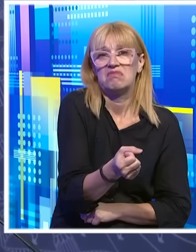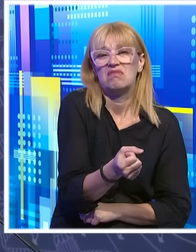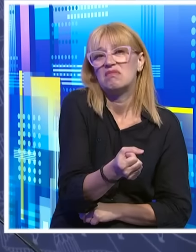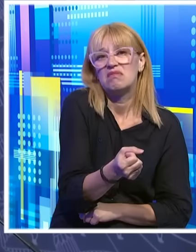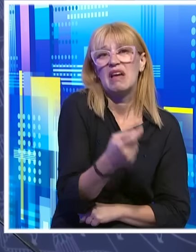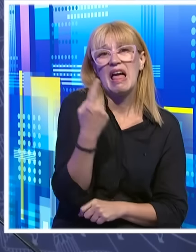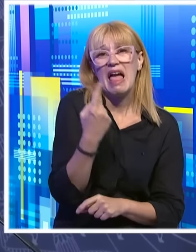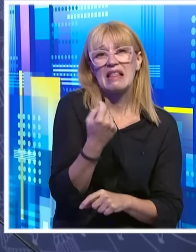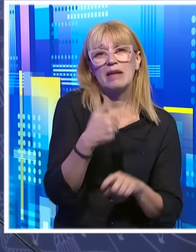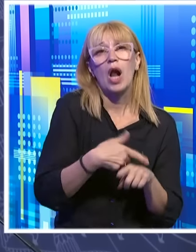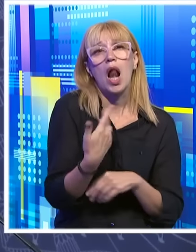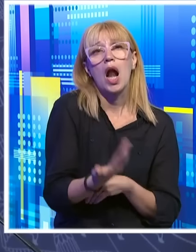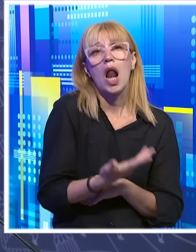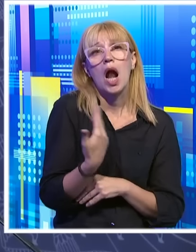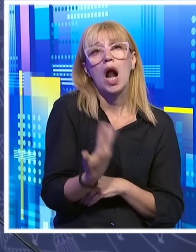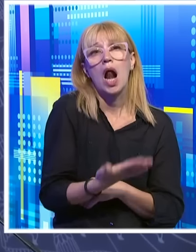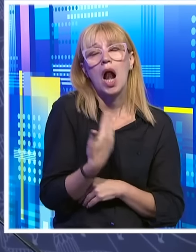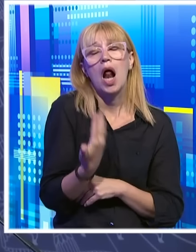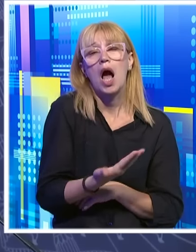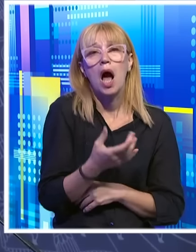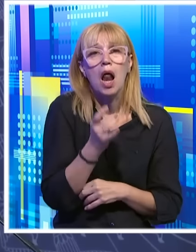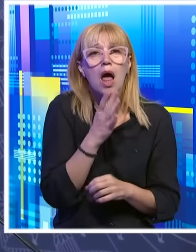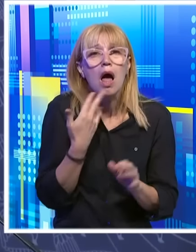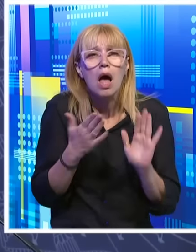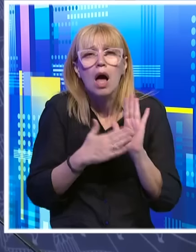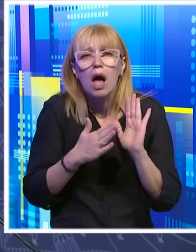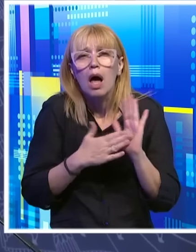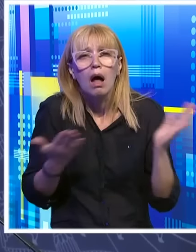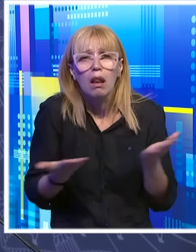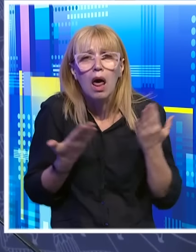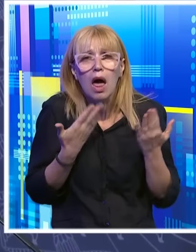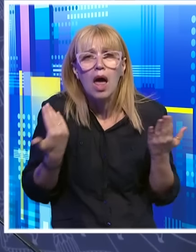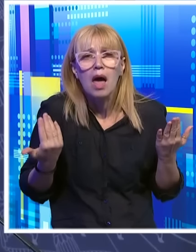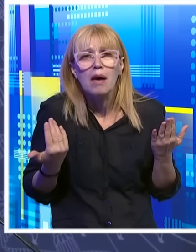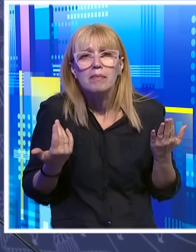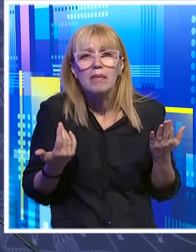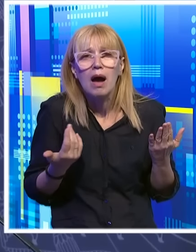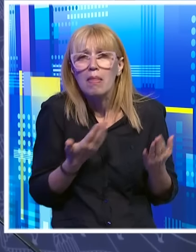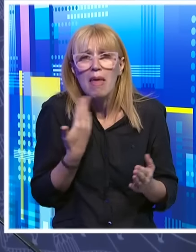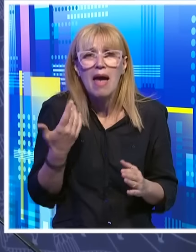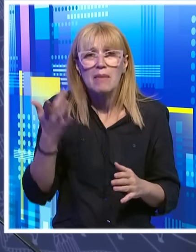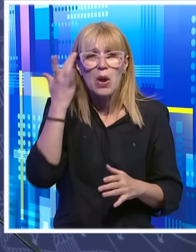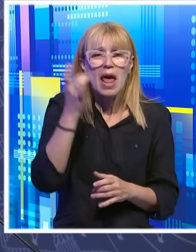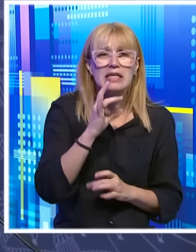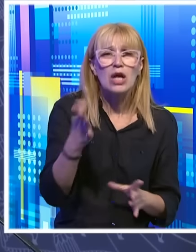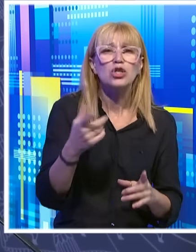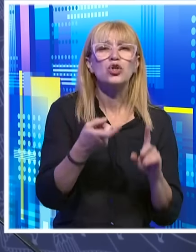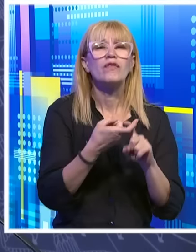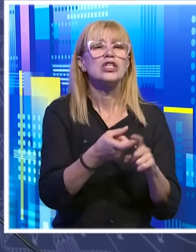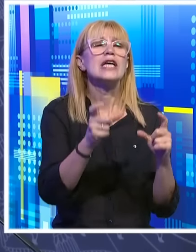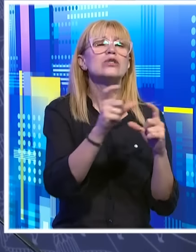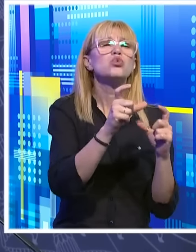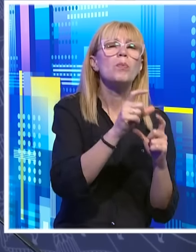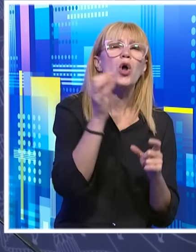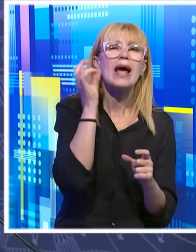vremena govore o nečemu, da ni jedan argument ne kažu. Nisu u stanju da vam govore ništa, ni o sumpornoj kiselini, ni o bilo čemu,